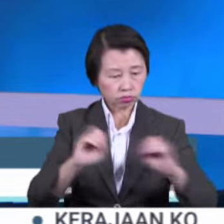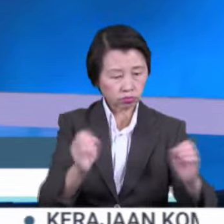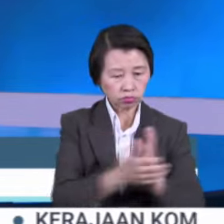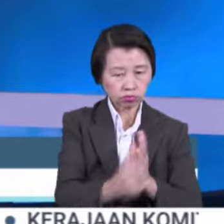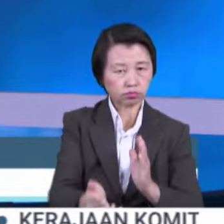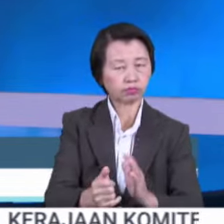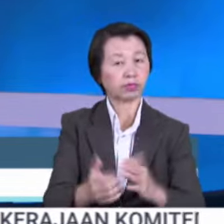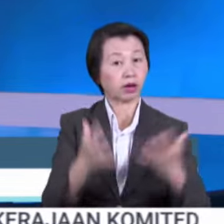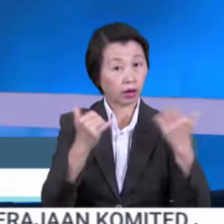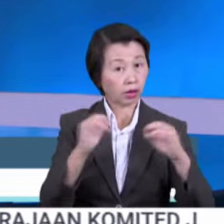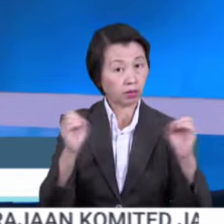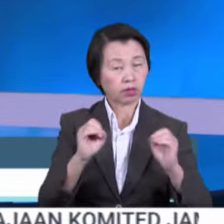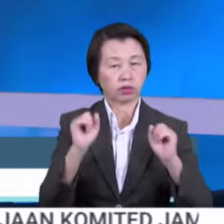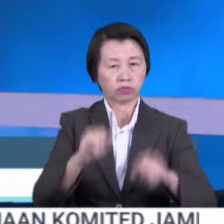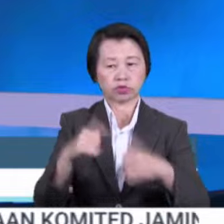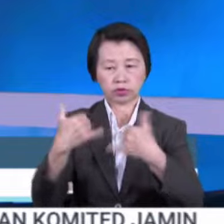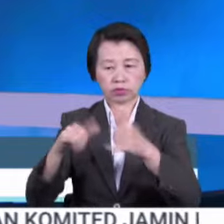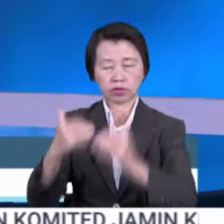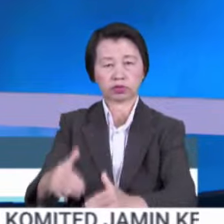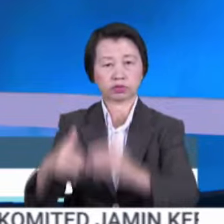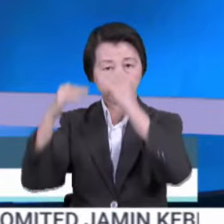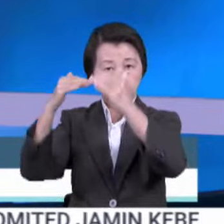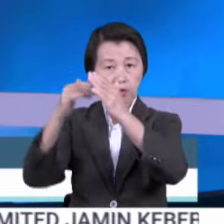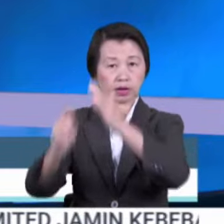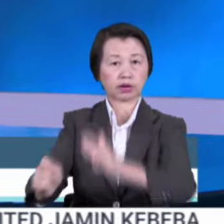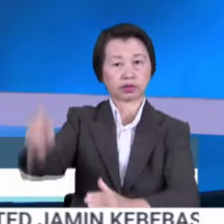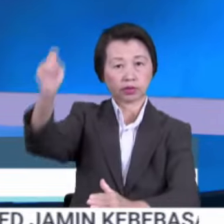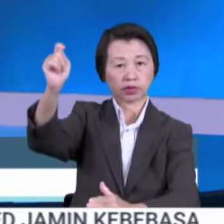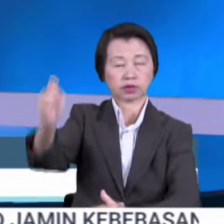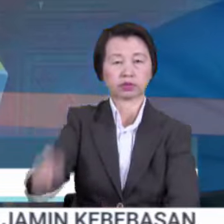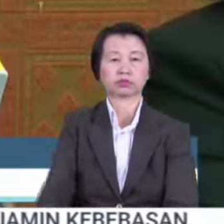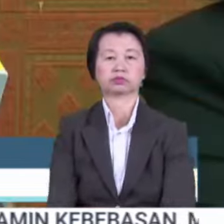yang mampu beraksi di peringkat tertinggi